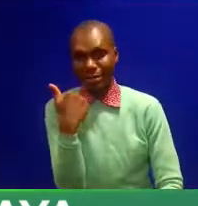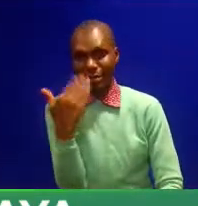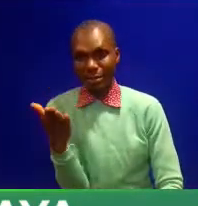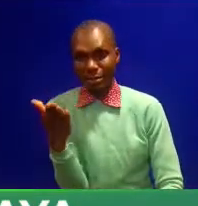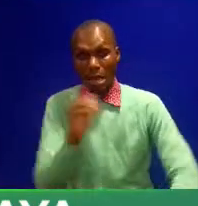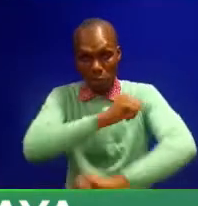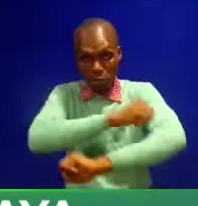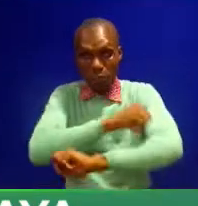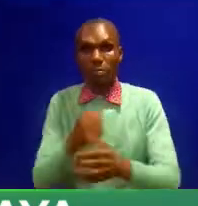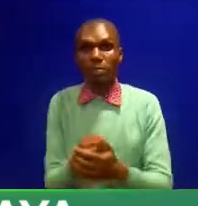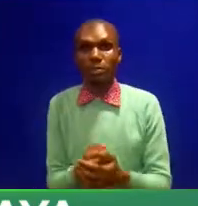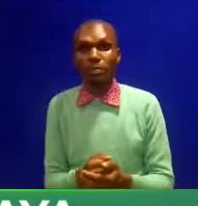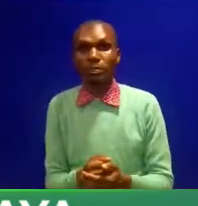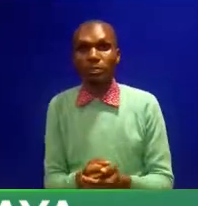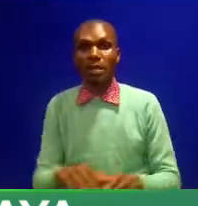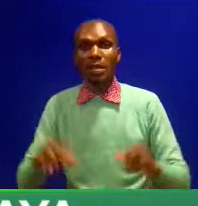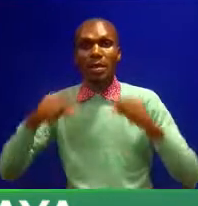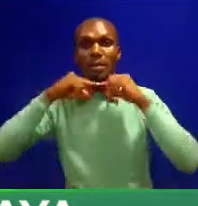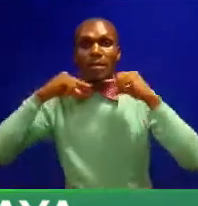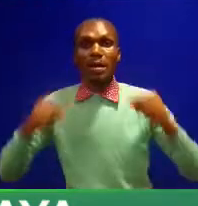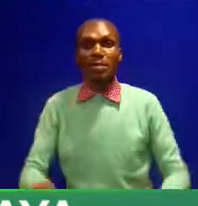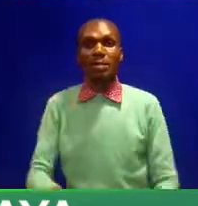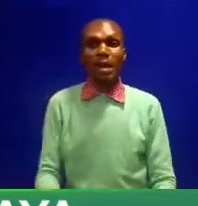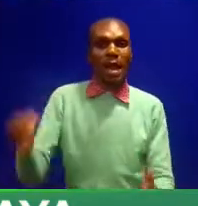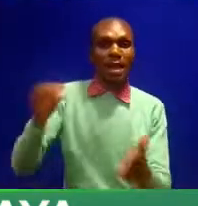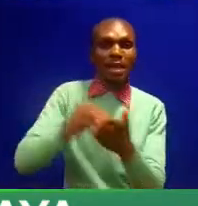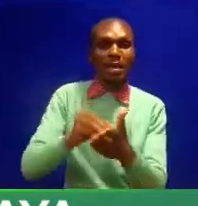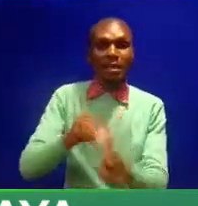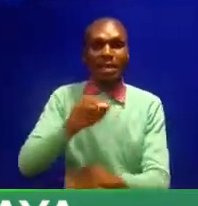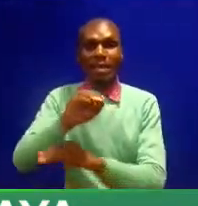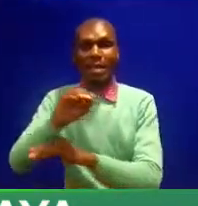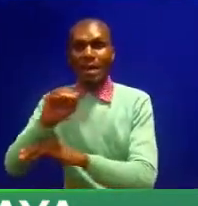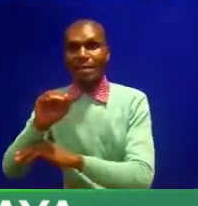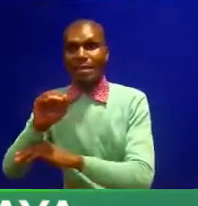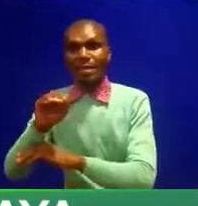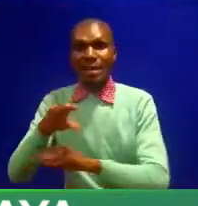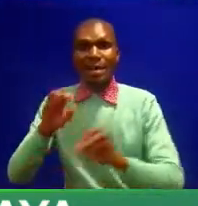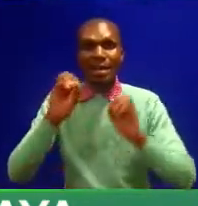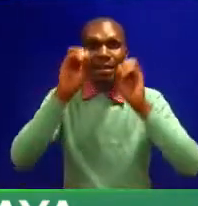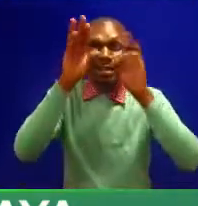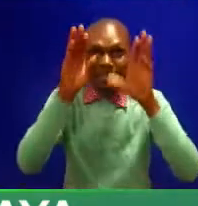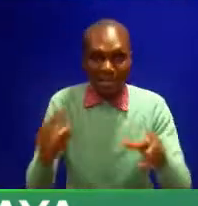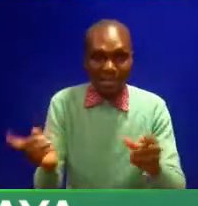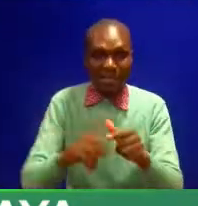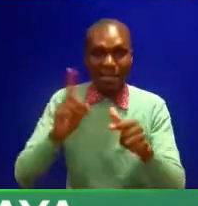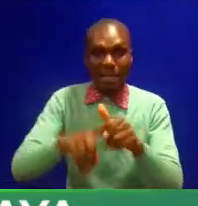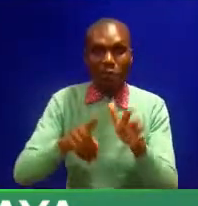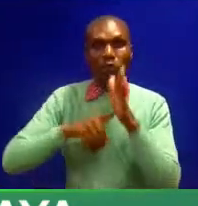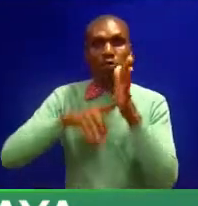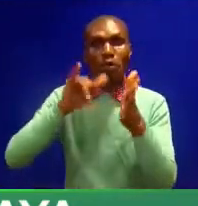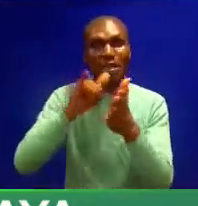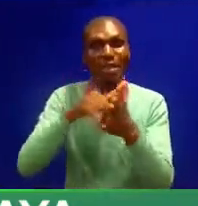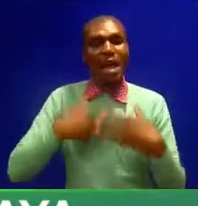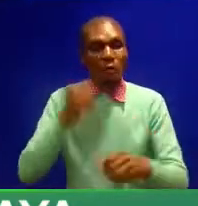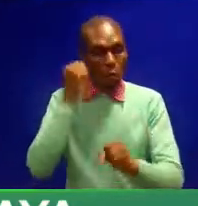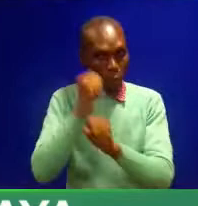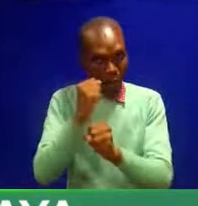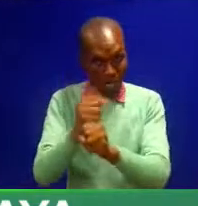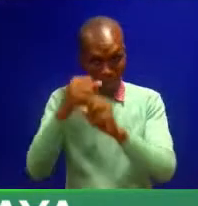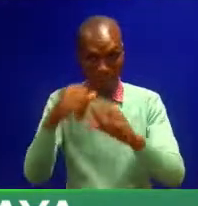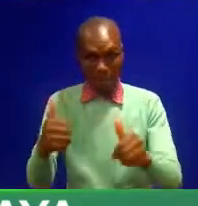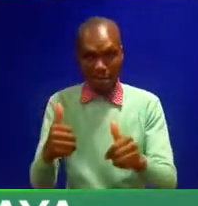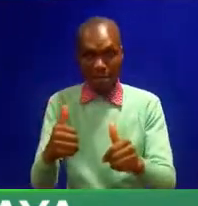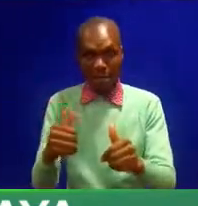etako kuligia. Pastor Robert Boigo niko abaganirie abalimu banyara ko bakwena kya ngabakorire emiremo ya bune